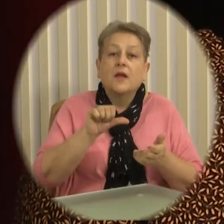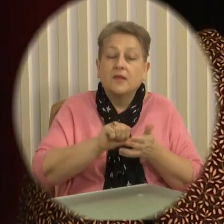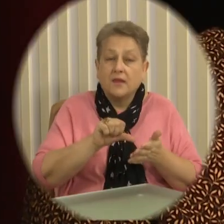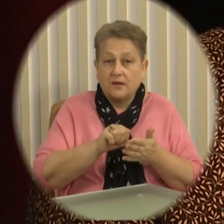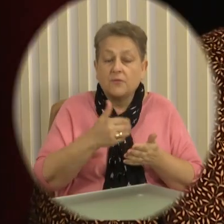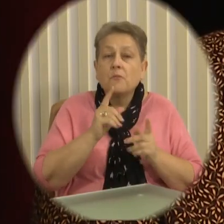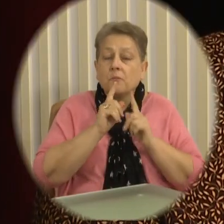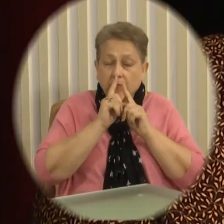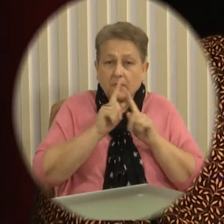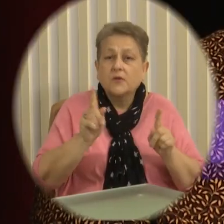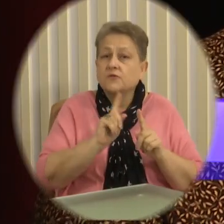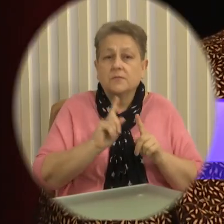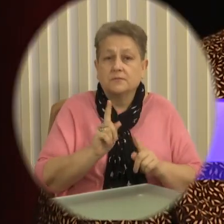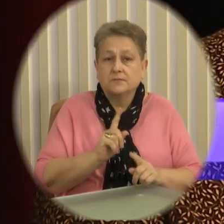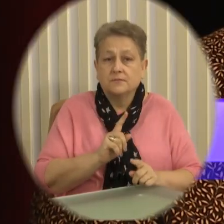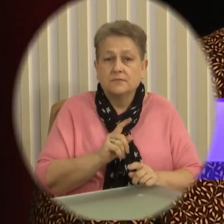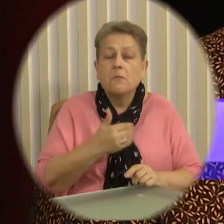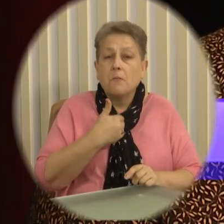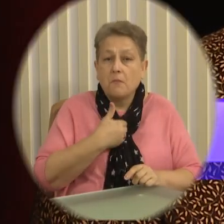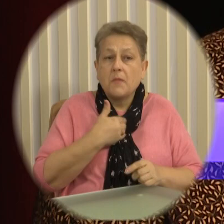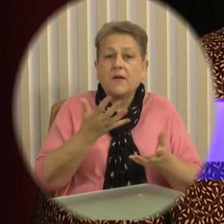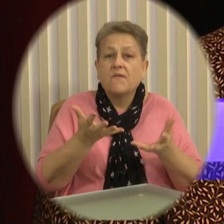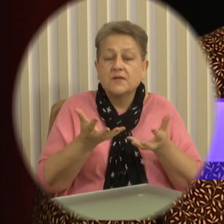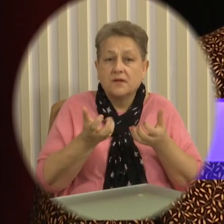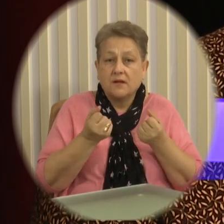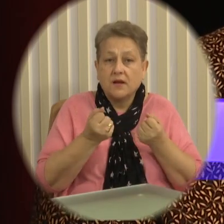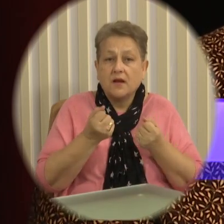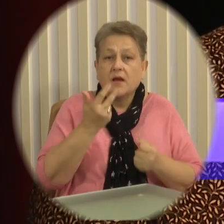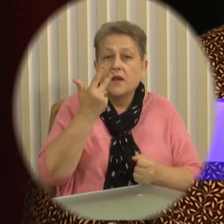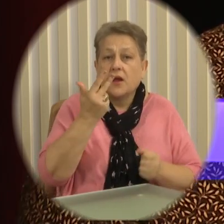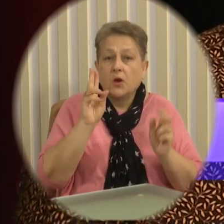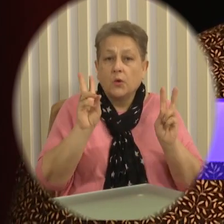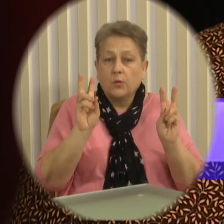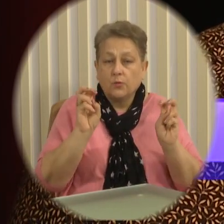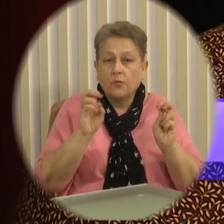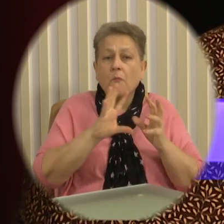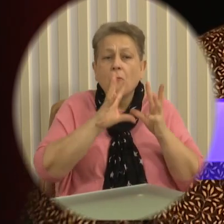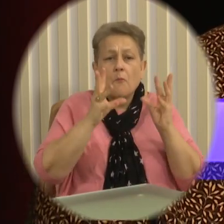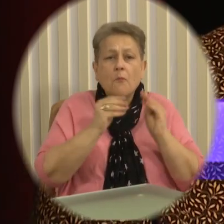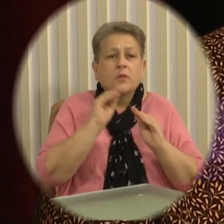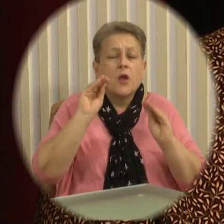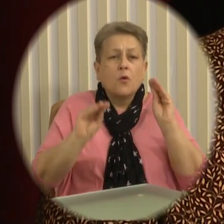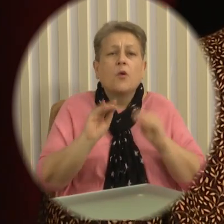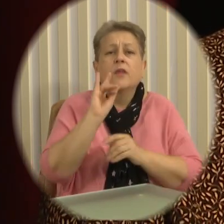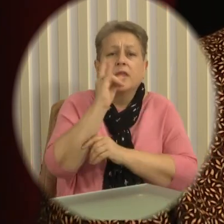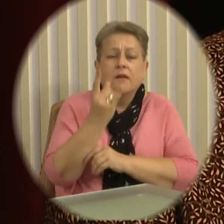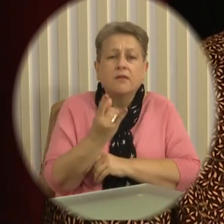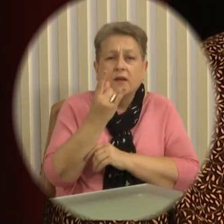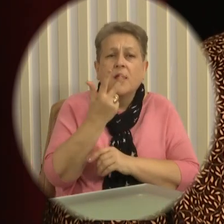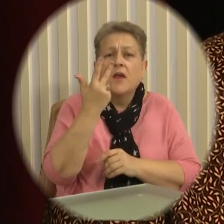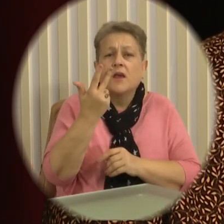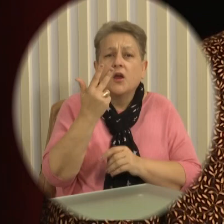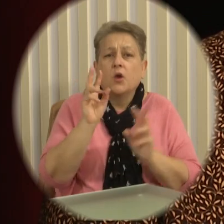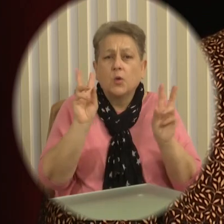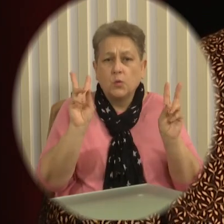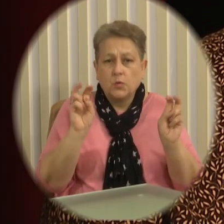Ներկայացումը յուրահատուկ է նրանով, որ մենք վերցրել ենք 3 նյութ, մեր ամբողջ դեկորացիան և տիկնիկները 3 նյութից